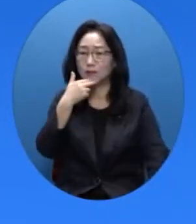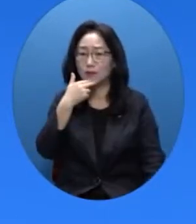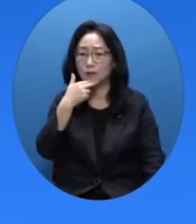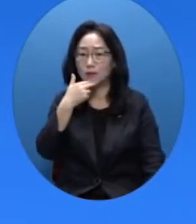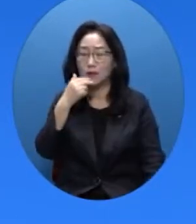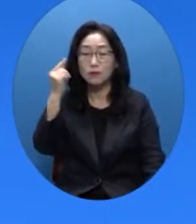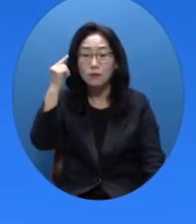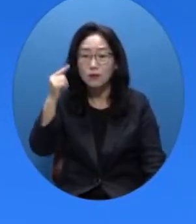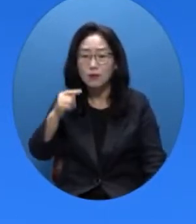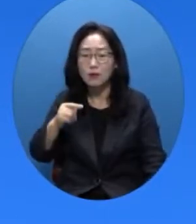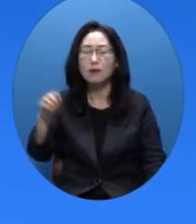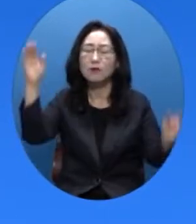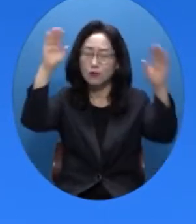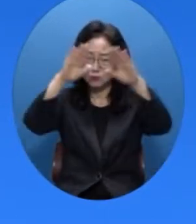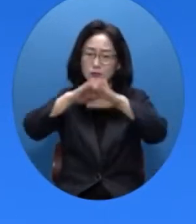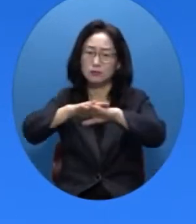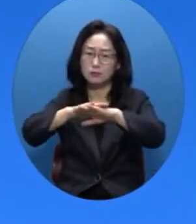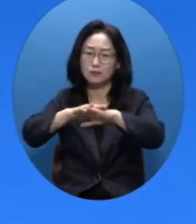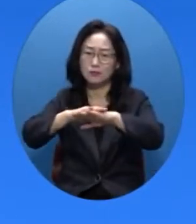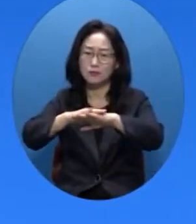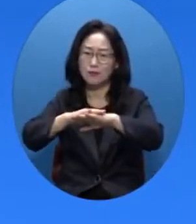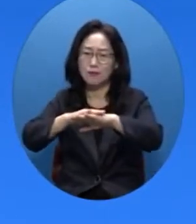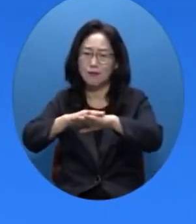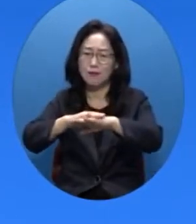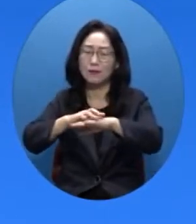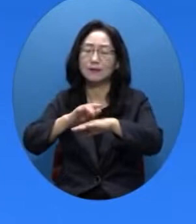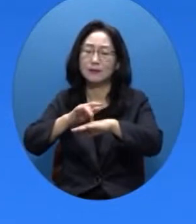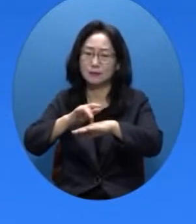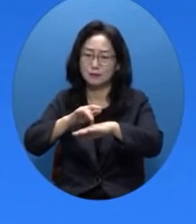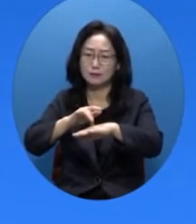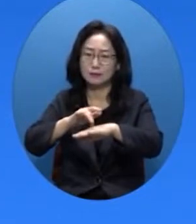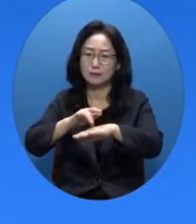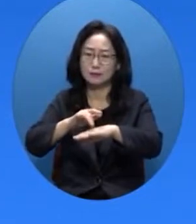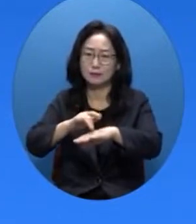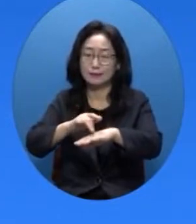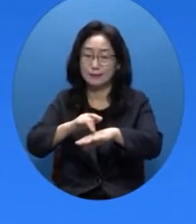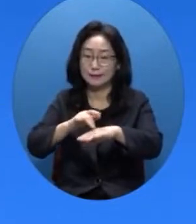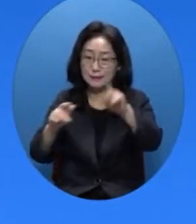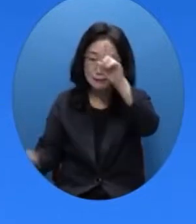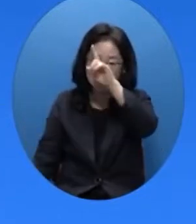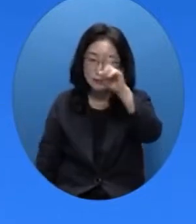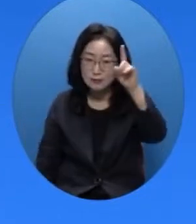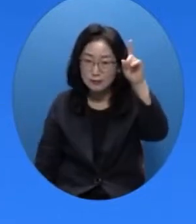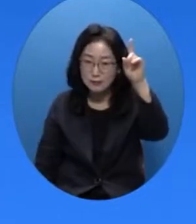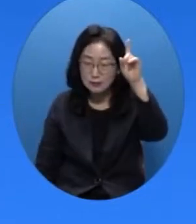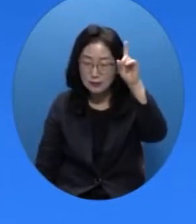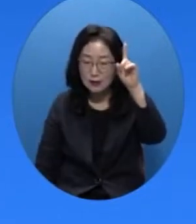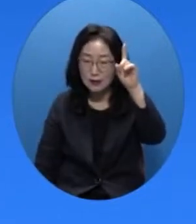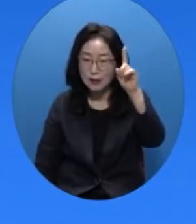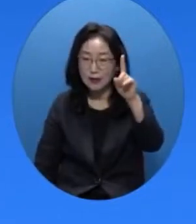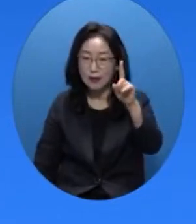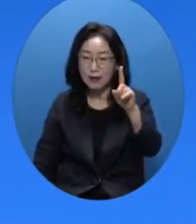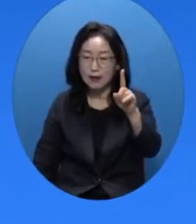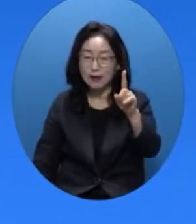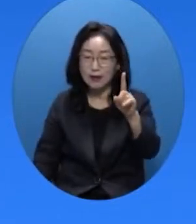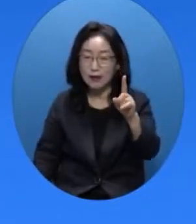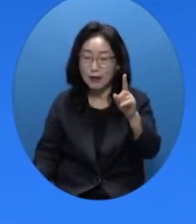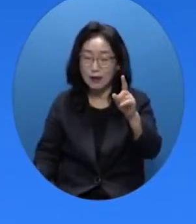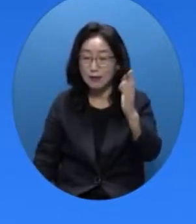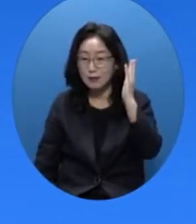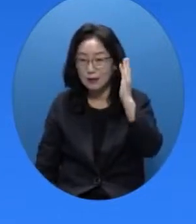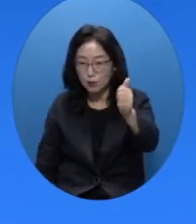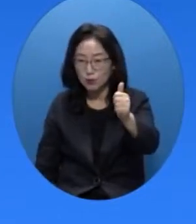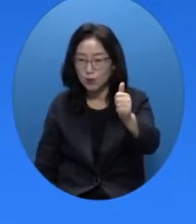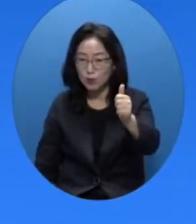b 그 러시아 를 점령해서 지도자의 판다를